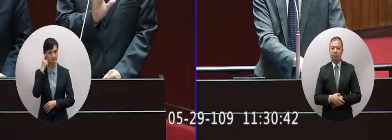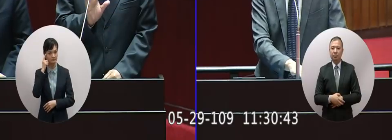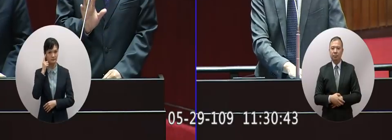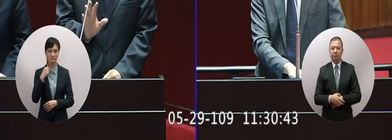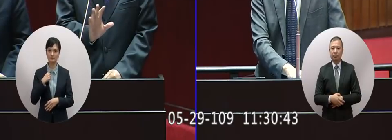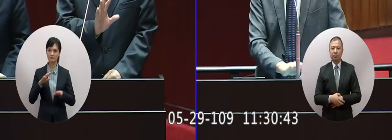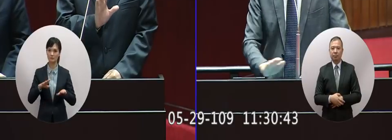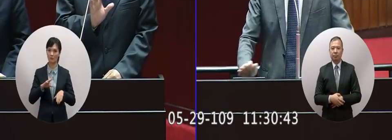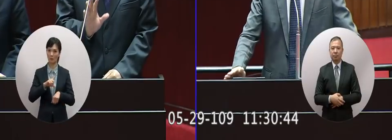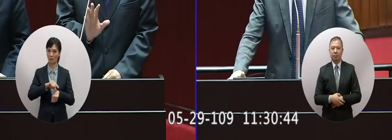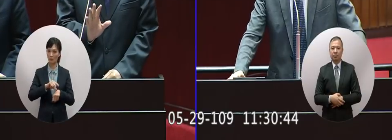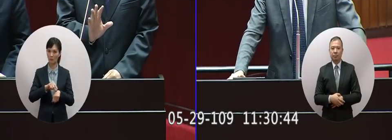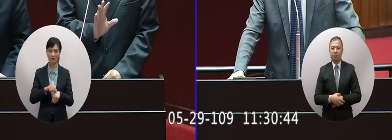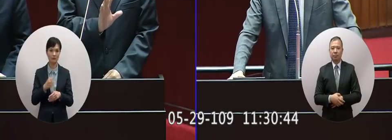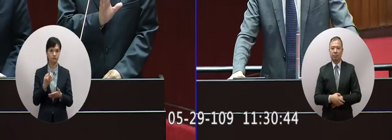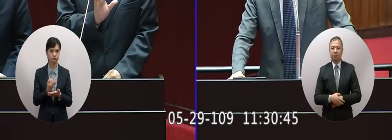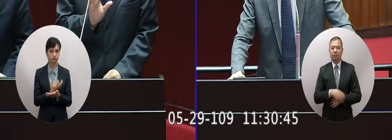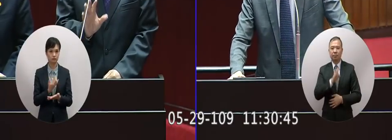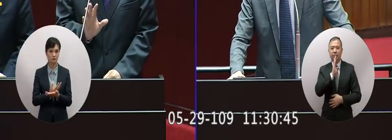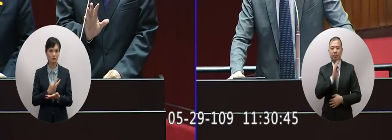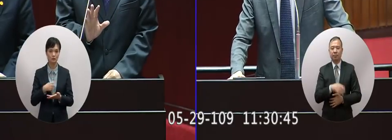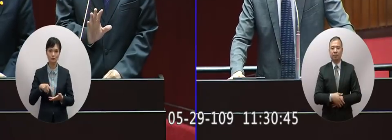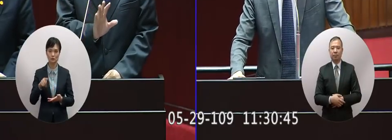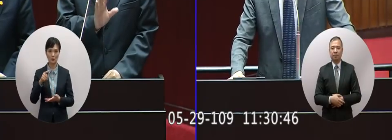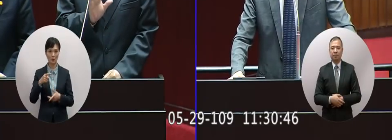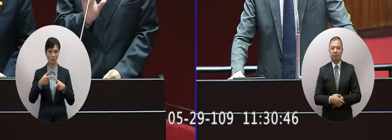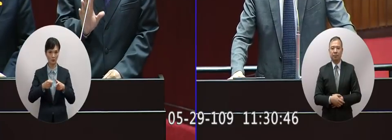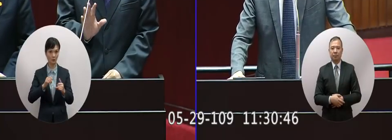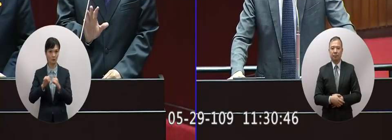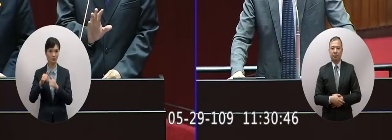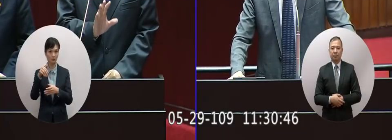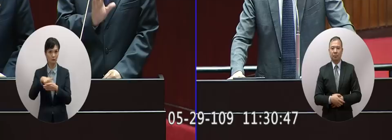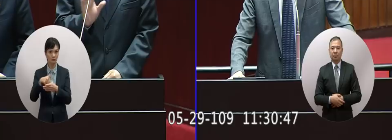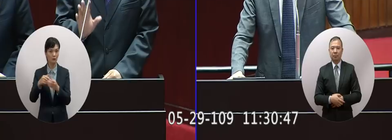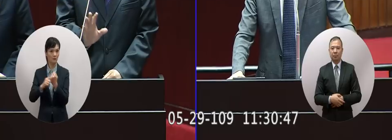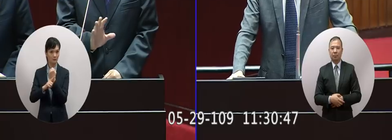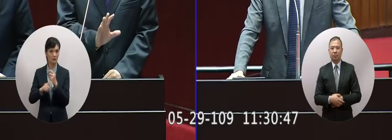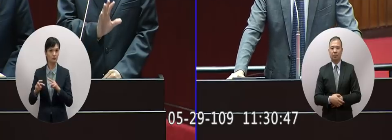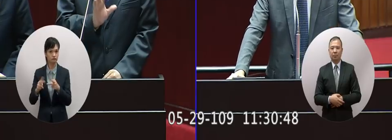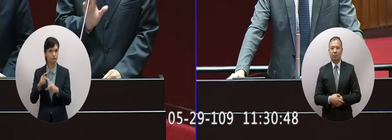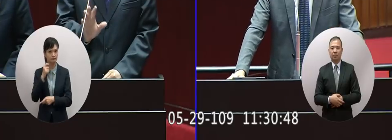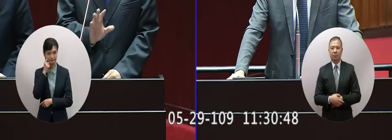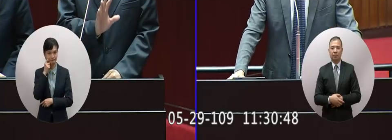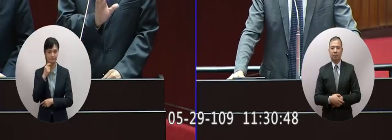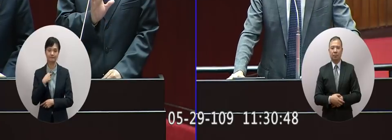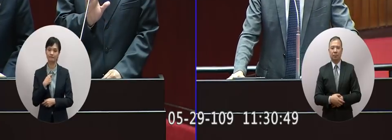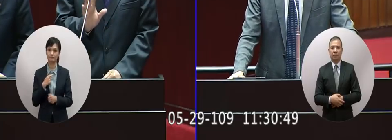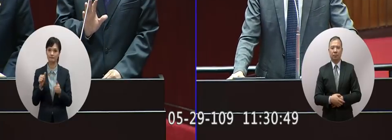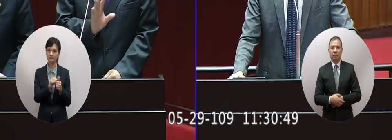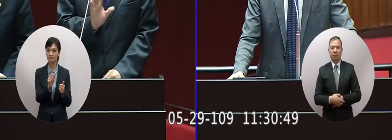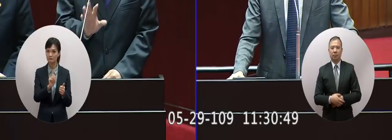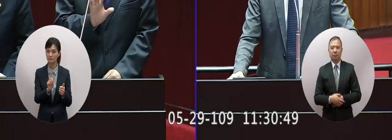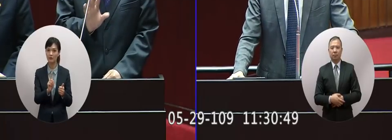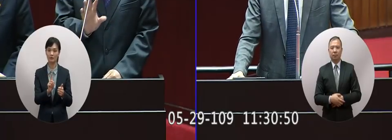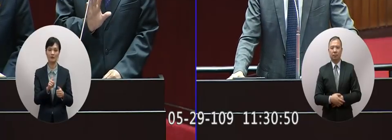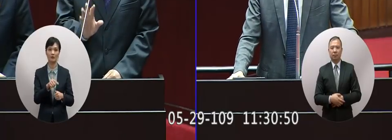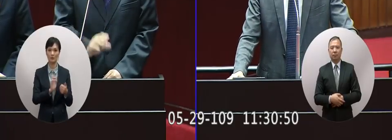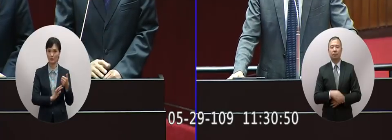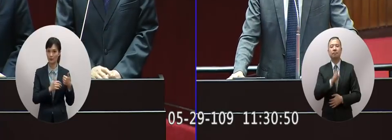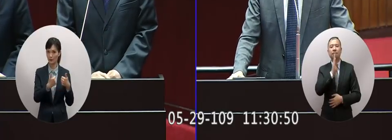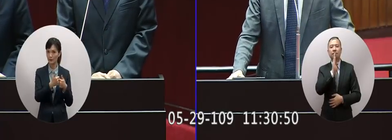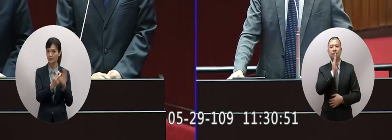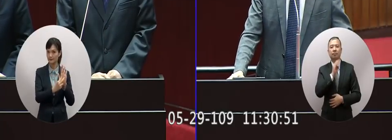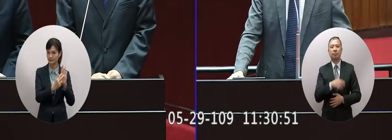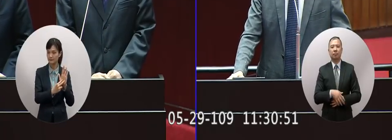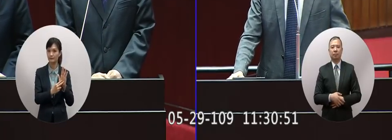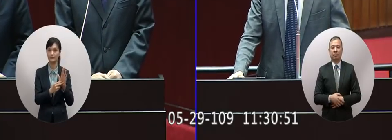时间来得及再去修正这个公投法，所以必须要靠我们委员会的这个解释来补充。 是是